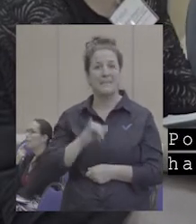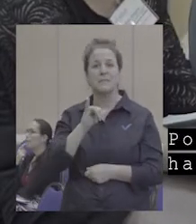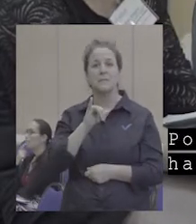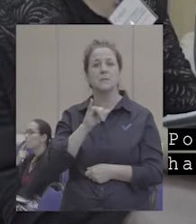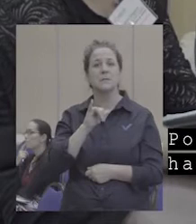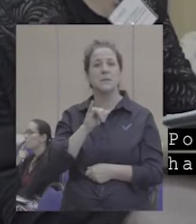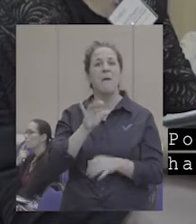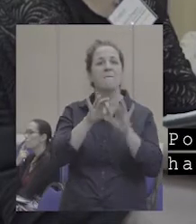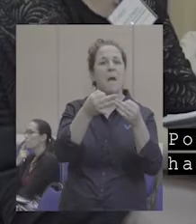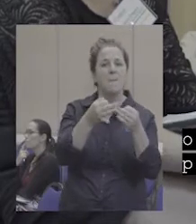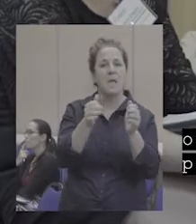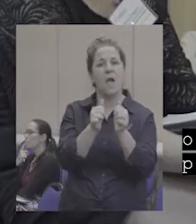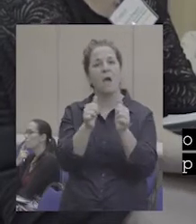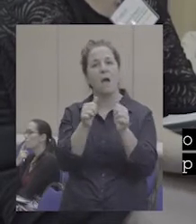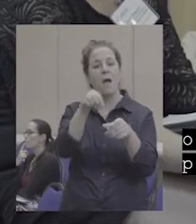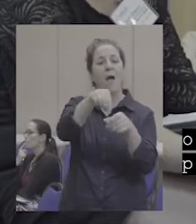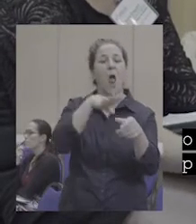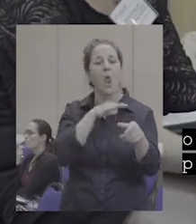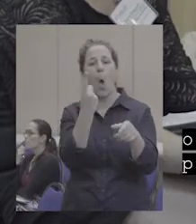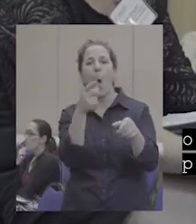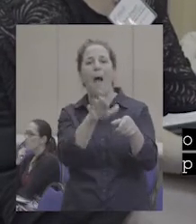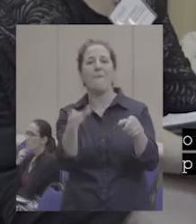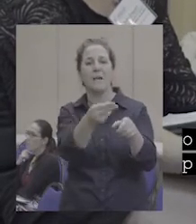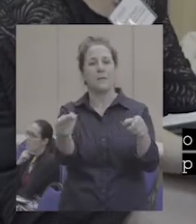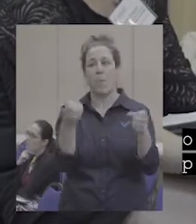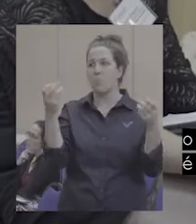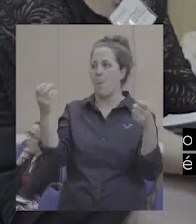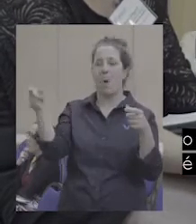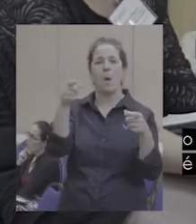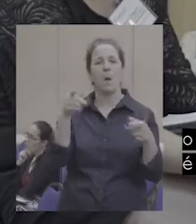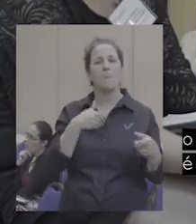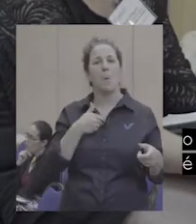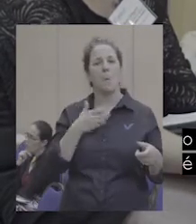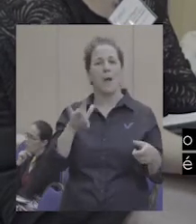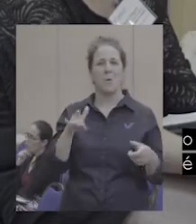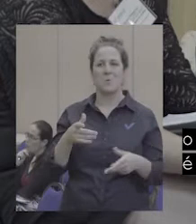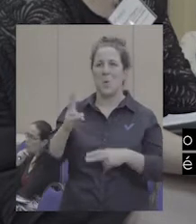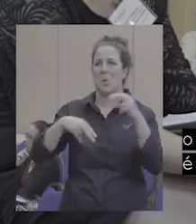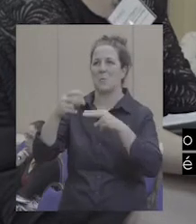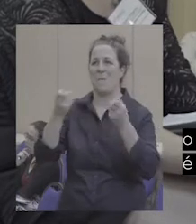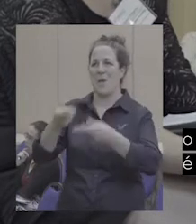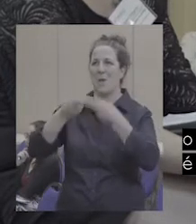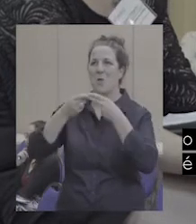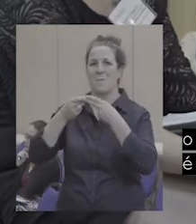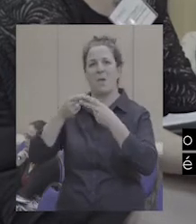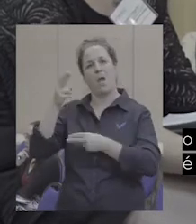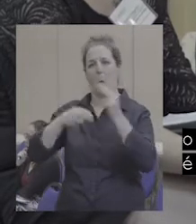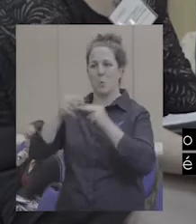Pour une famille avec un enfant handicapé ou autrement. Il n'y en a pas sur le marché, parce qu'on construit de façon économique ces